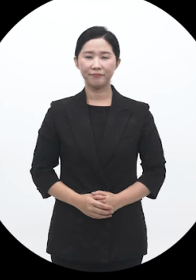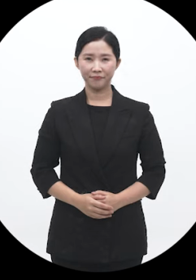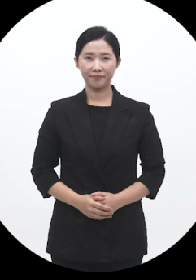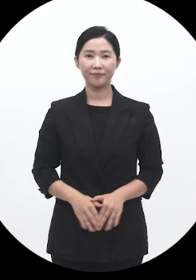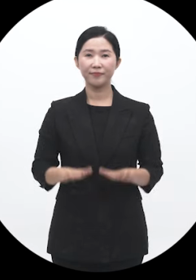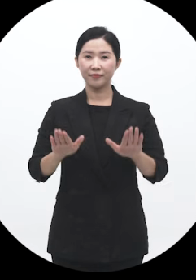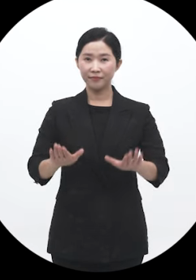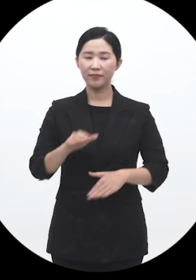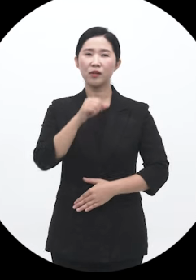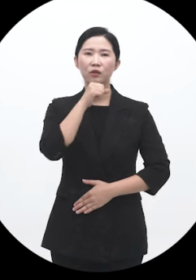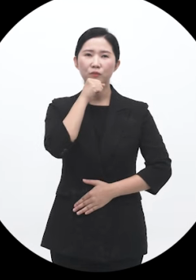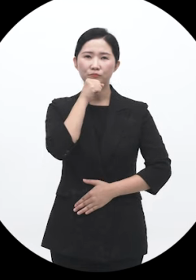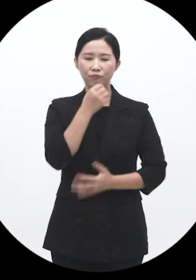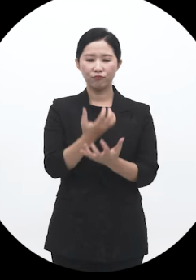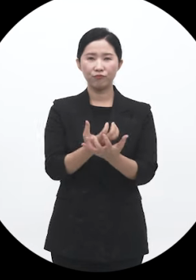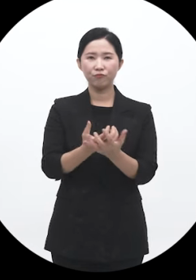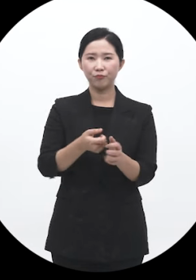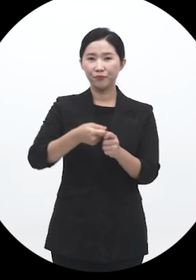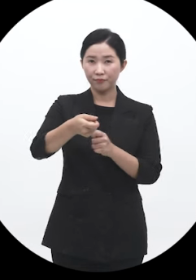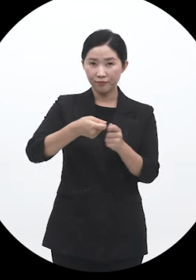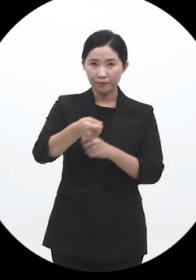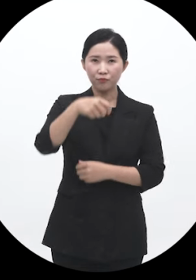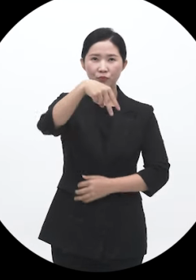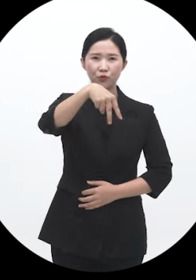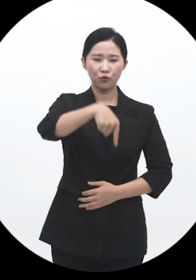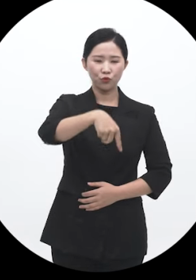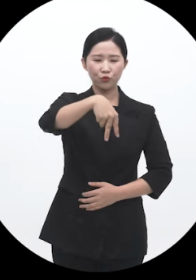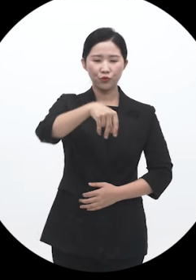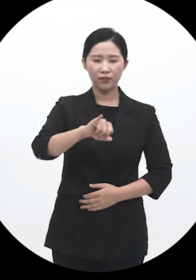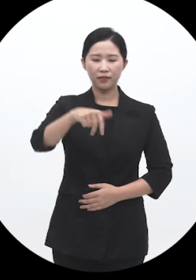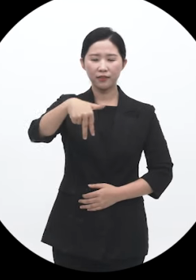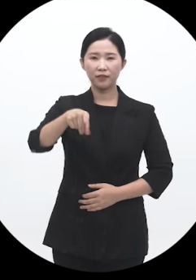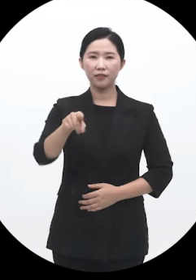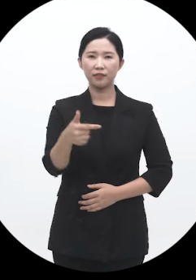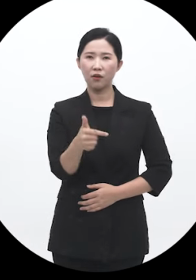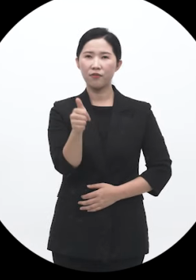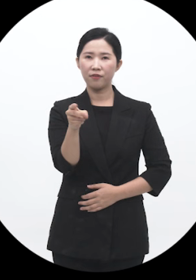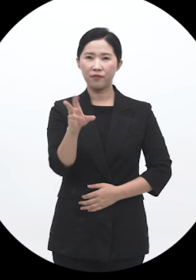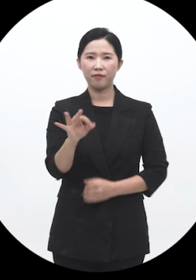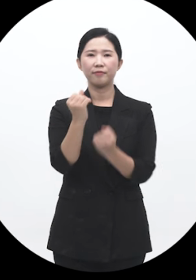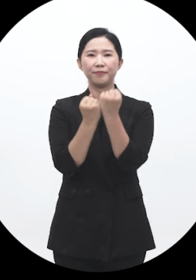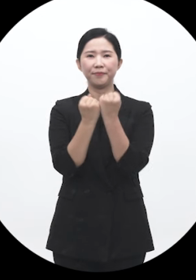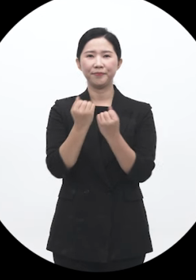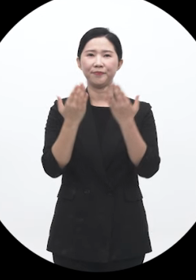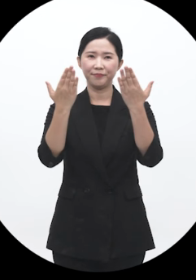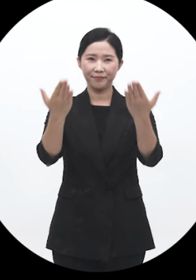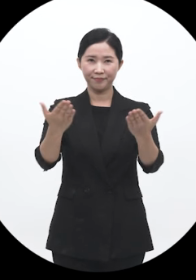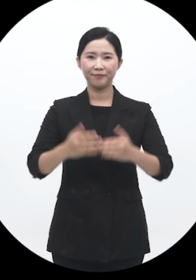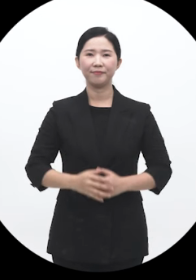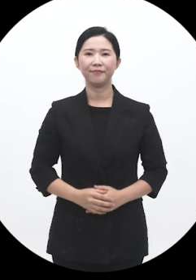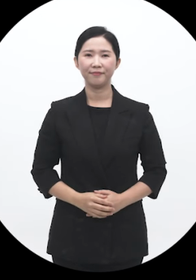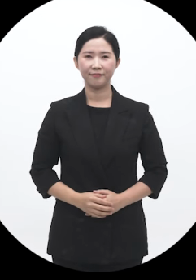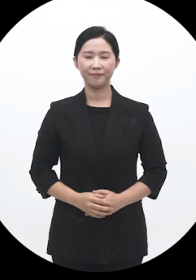지금부터는 본격적으로 수시 모집 전형별로 자세히 설명드리도록 하겠습니다.